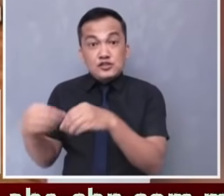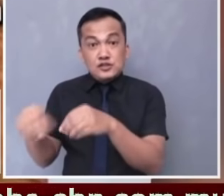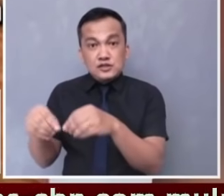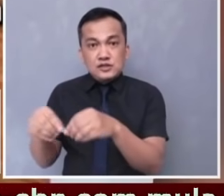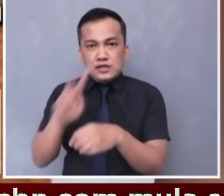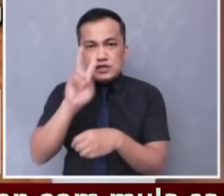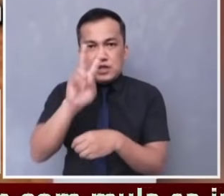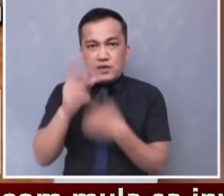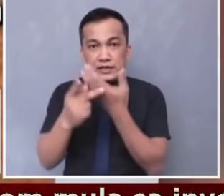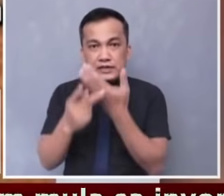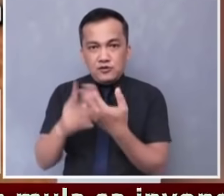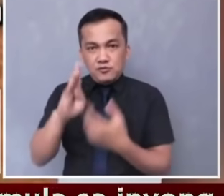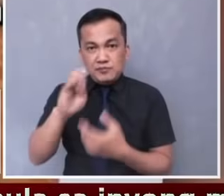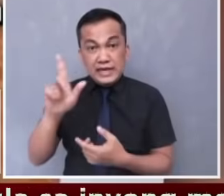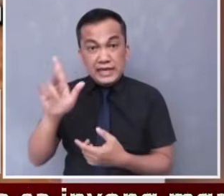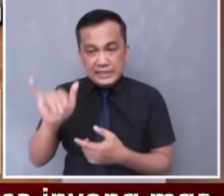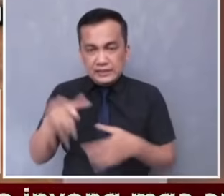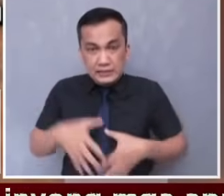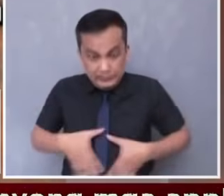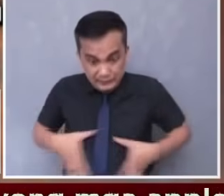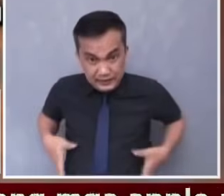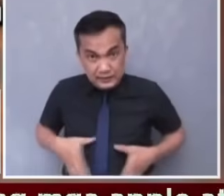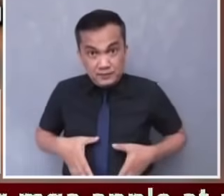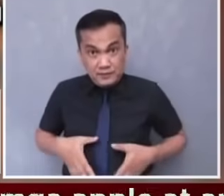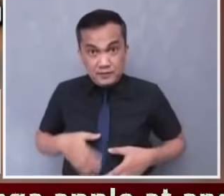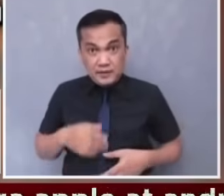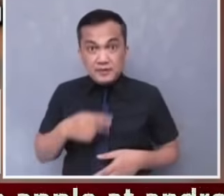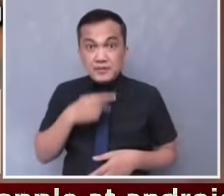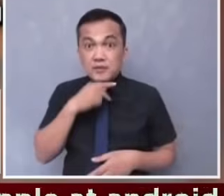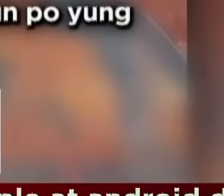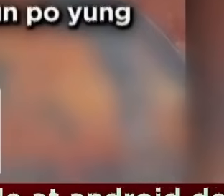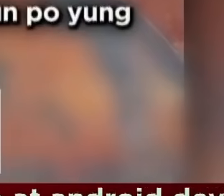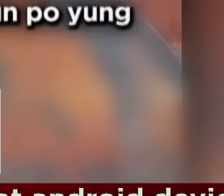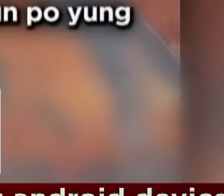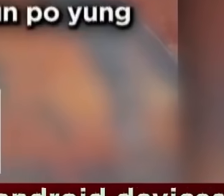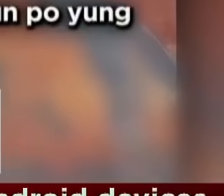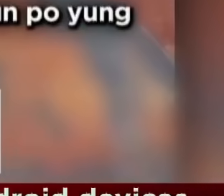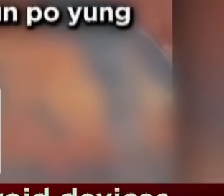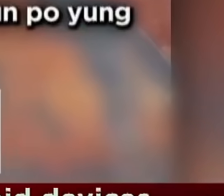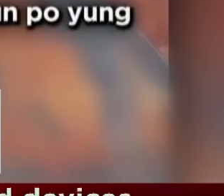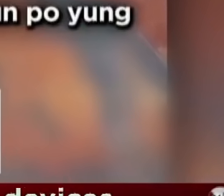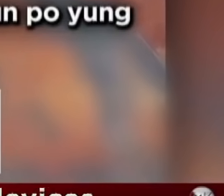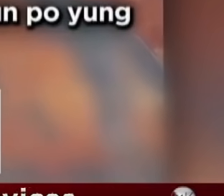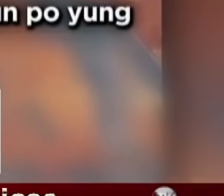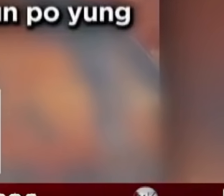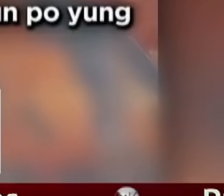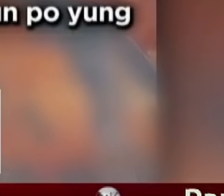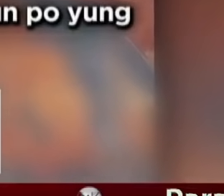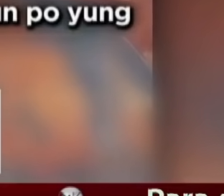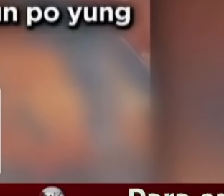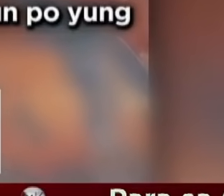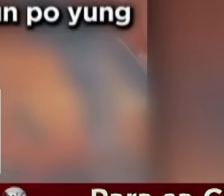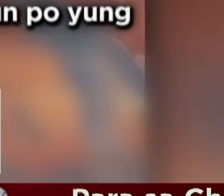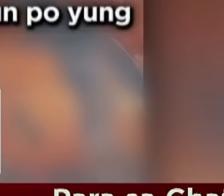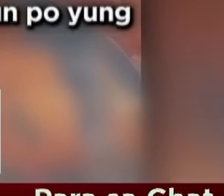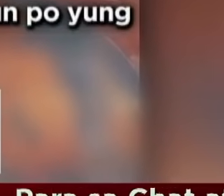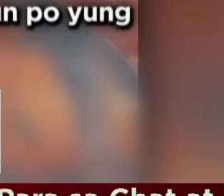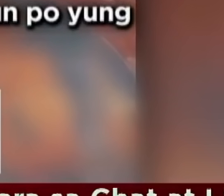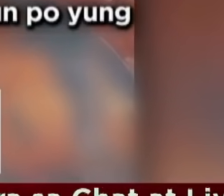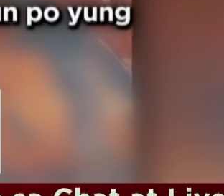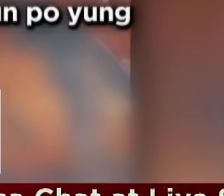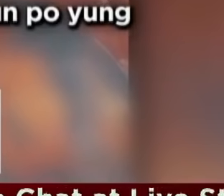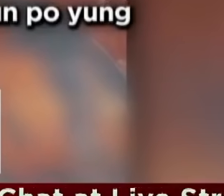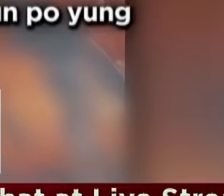belly. Yung iba po kasi kaya naghanap ng lechon belly, ma'am, eh syempre yung part po na yun, yun po yung malambot.